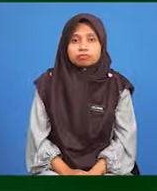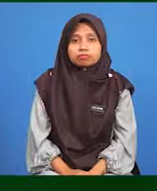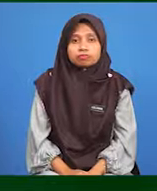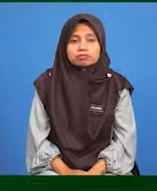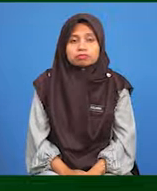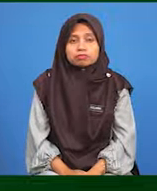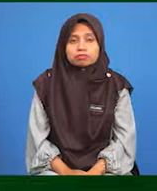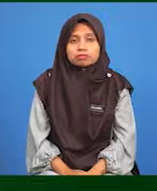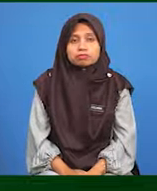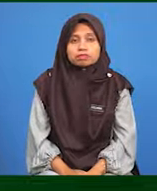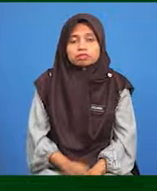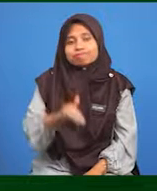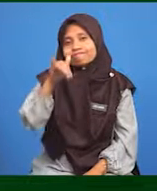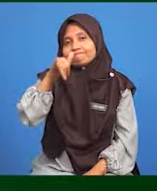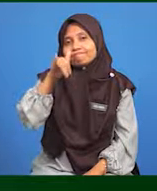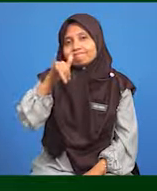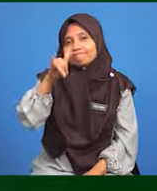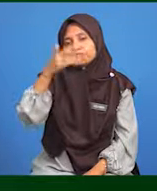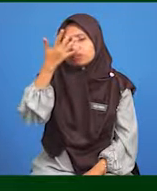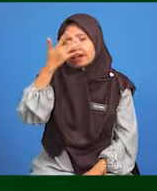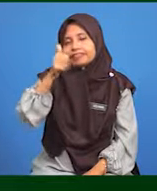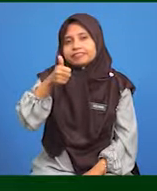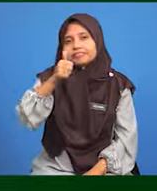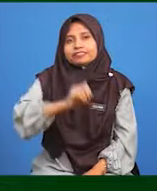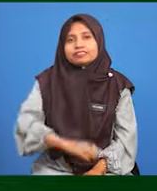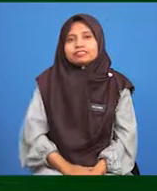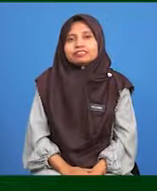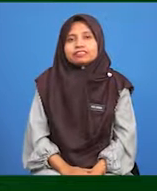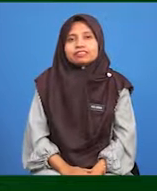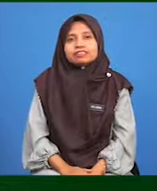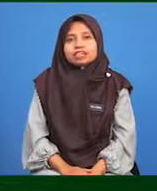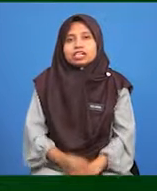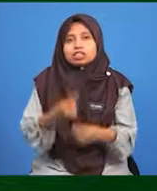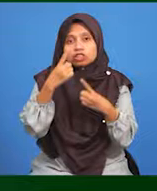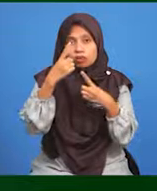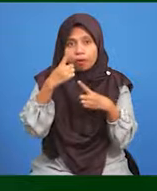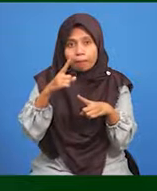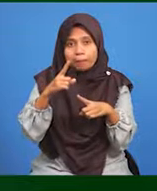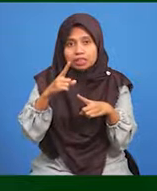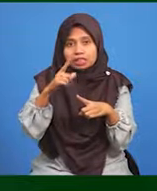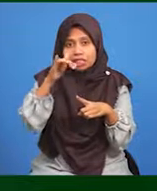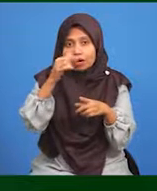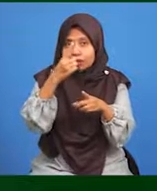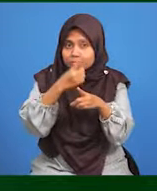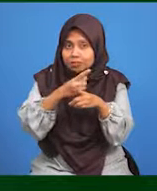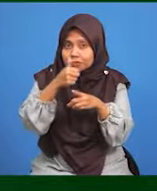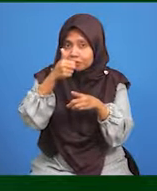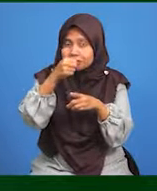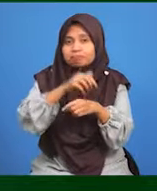kampung ya pandai murid-murid jawaban yang tepat